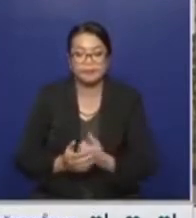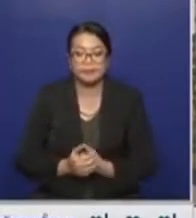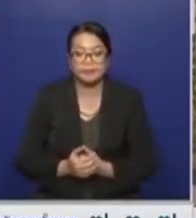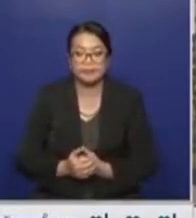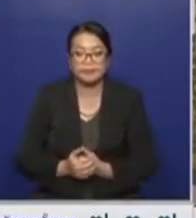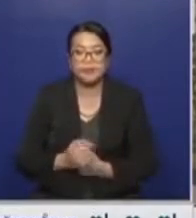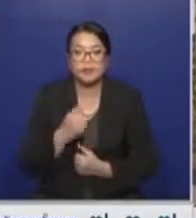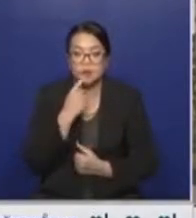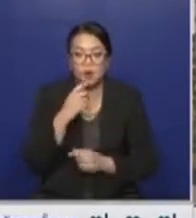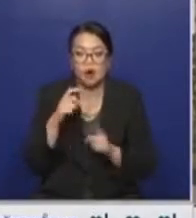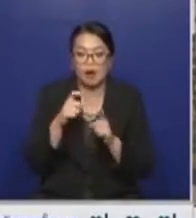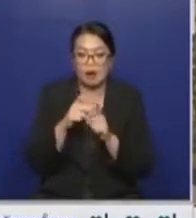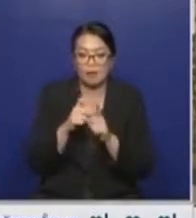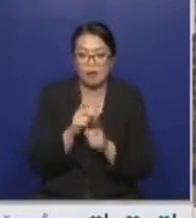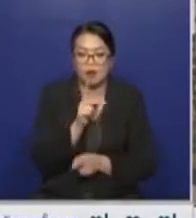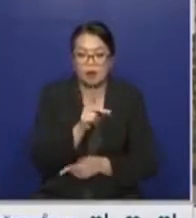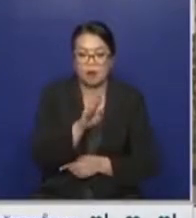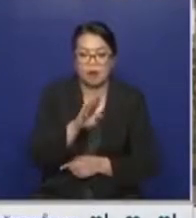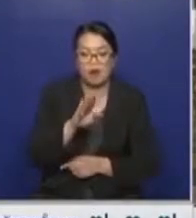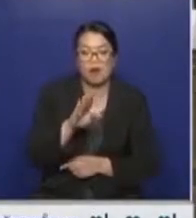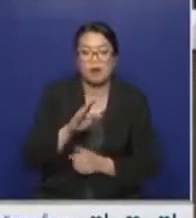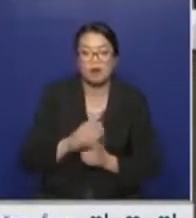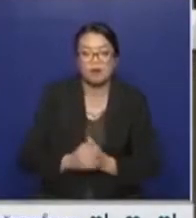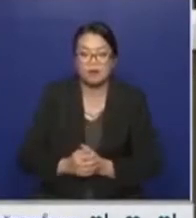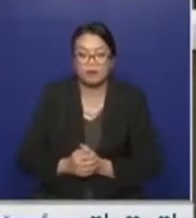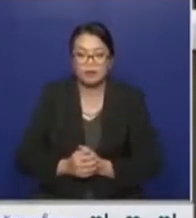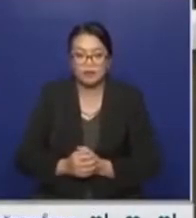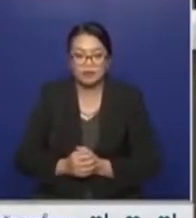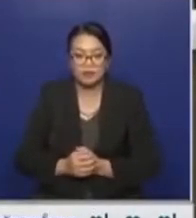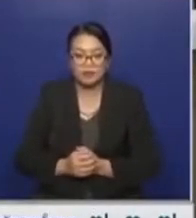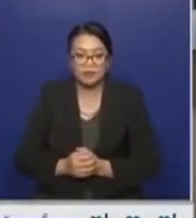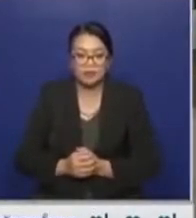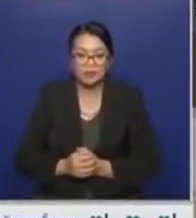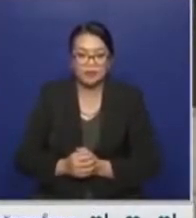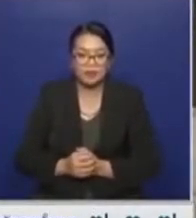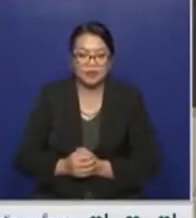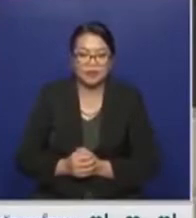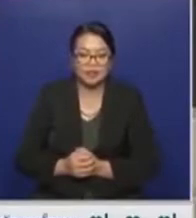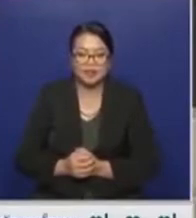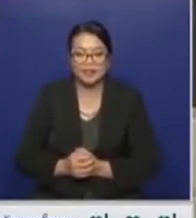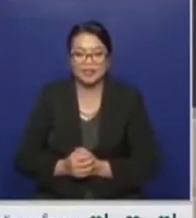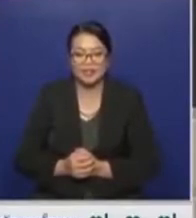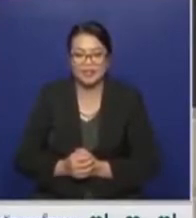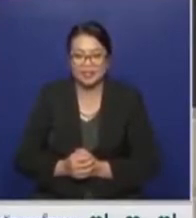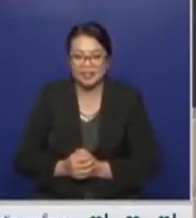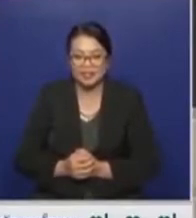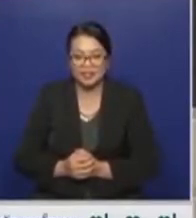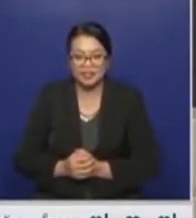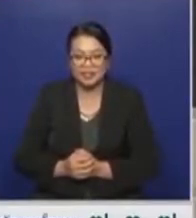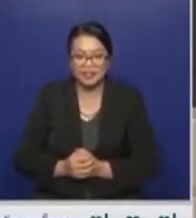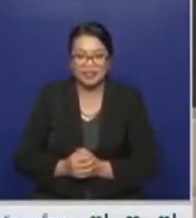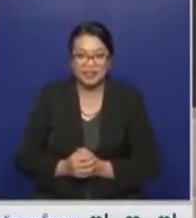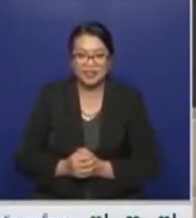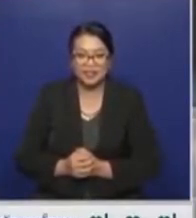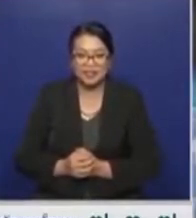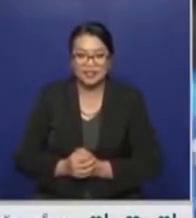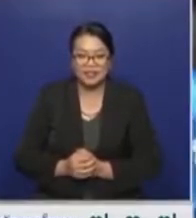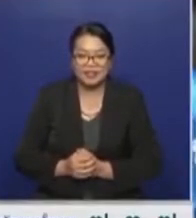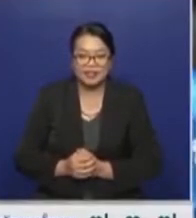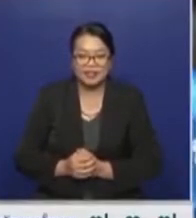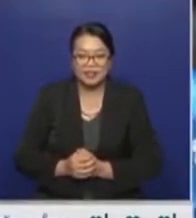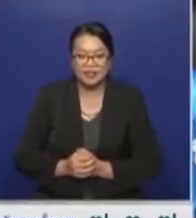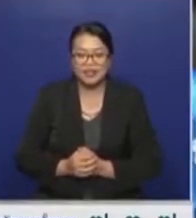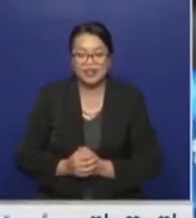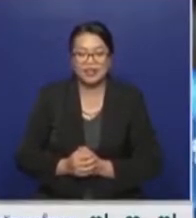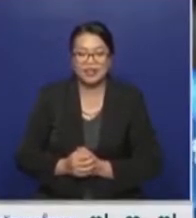ได้พูดคำว่ากบฏไหมครับ พูดค่ะ ครับถอนได้ไหมครับ ท่านประธานคะ ถอนนะครับถอนนะ